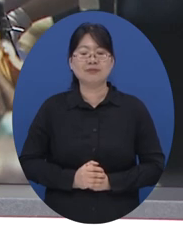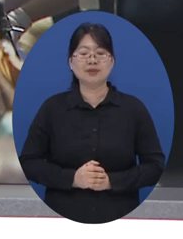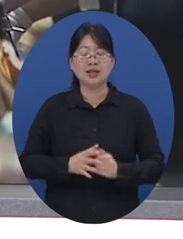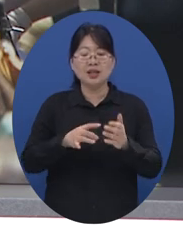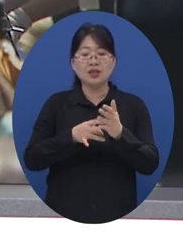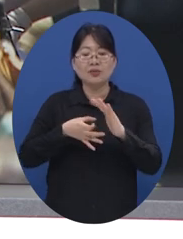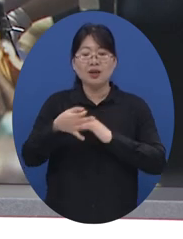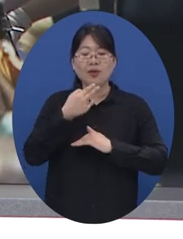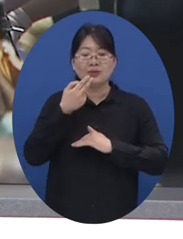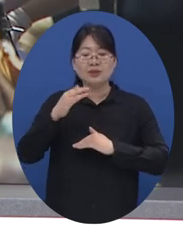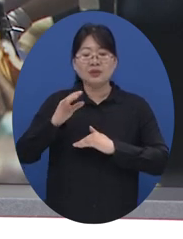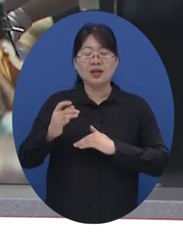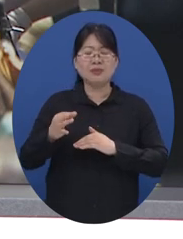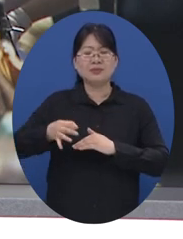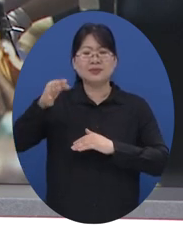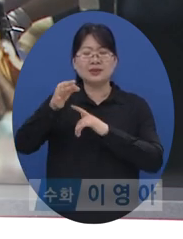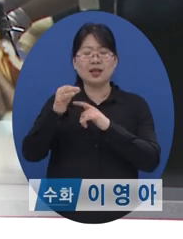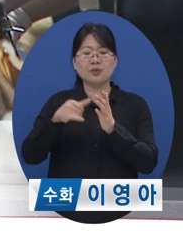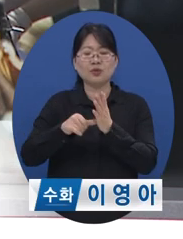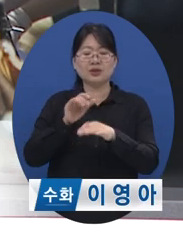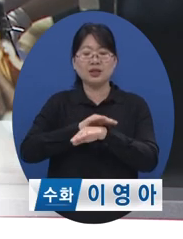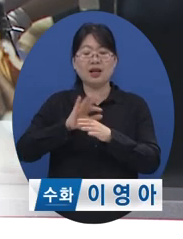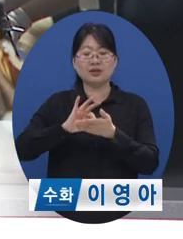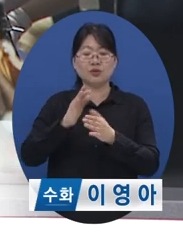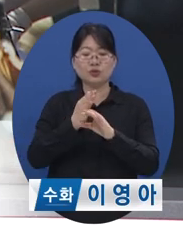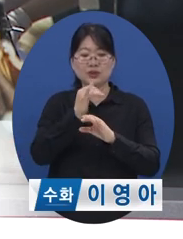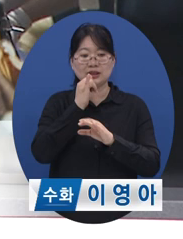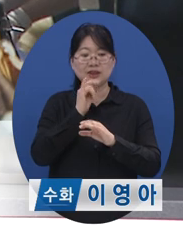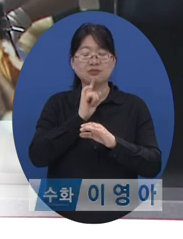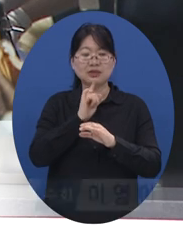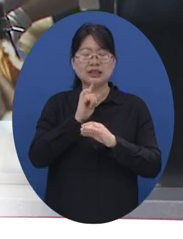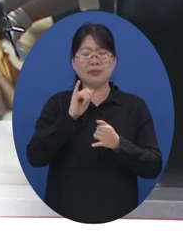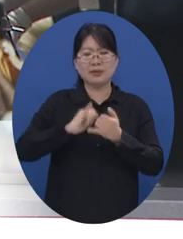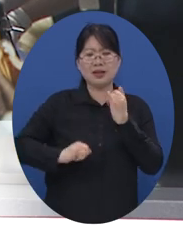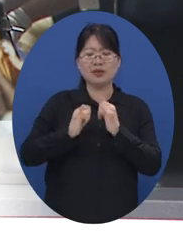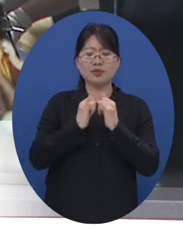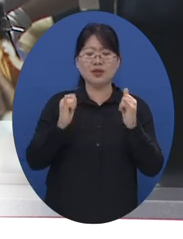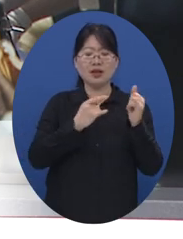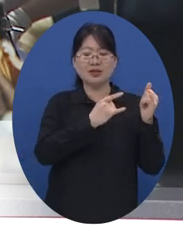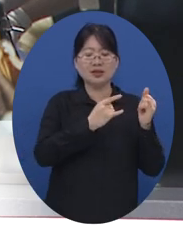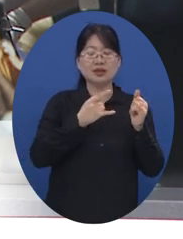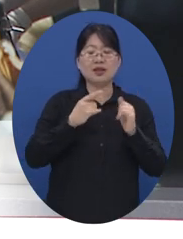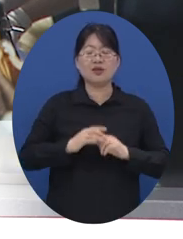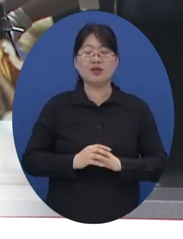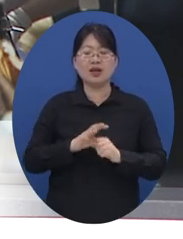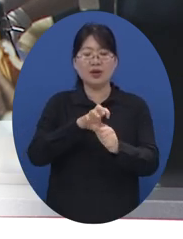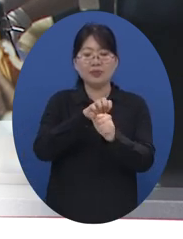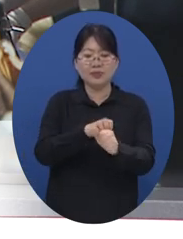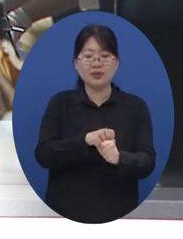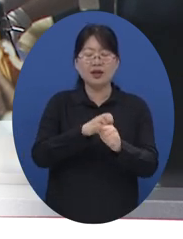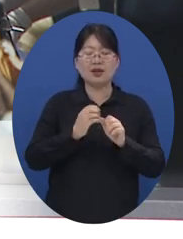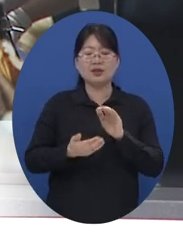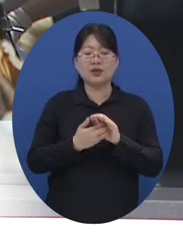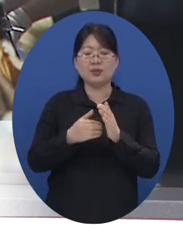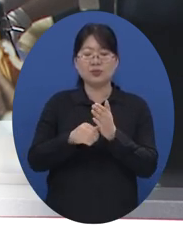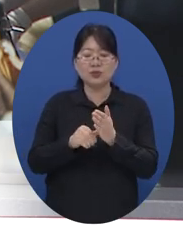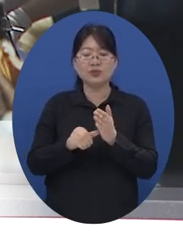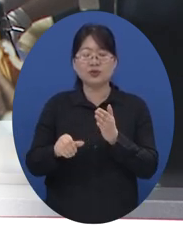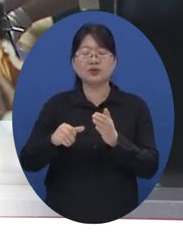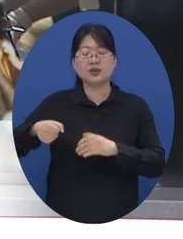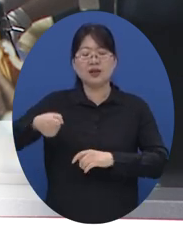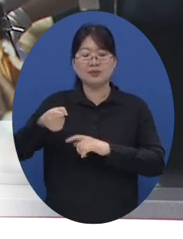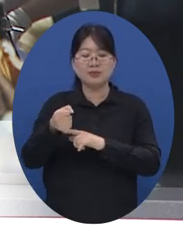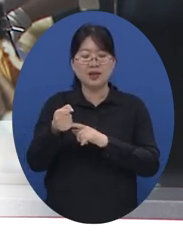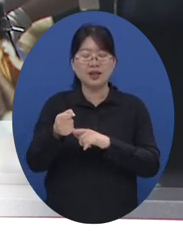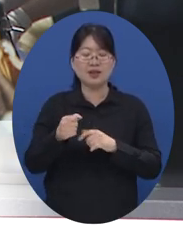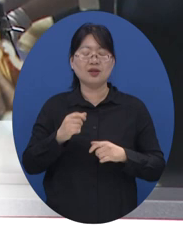세금은 안 내면서 고가 명품은 잘만 쓰는 악질 체납자들. 경기도가 이들에게서 압류한 명품 가방과 귀금속,